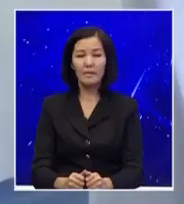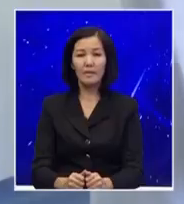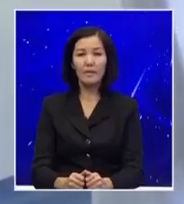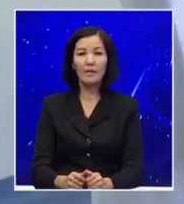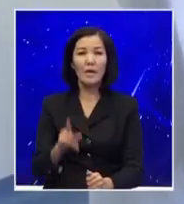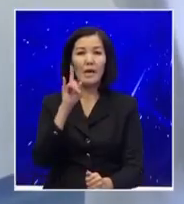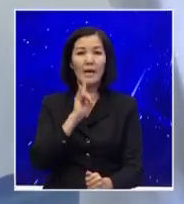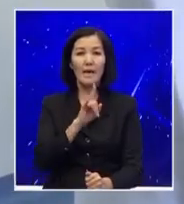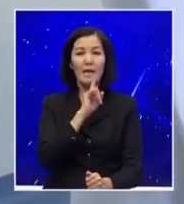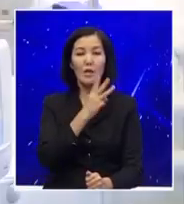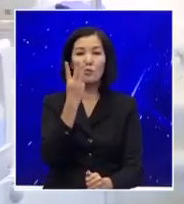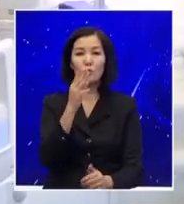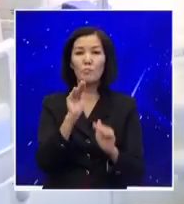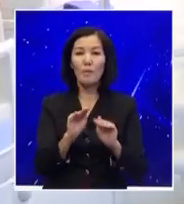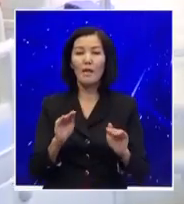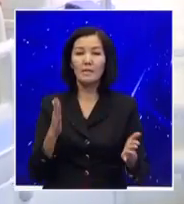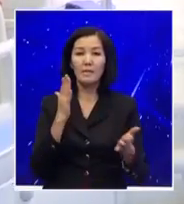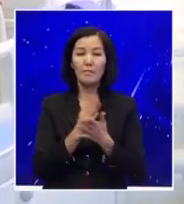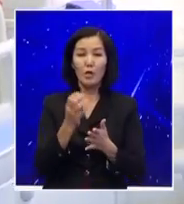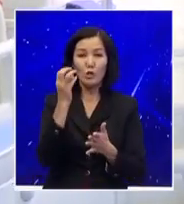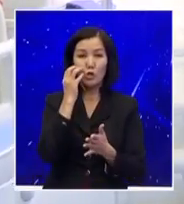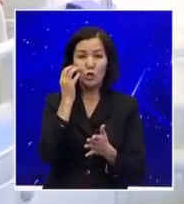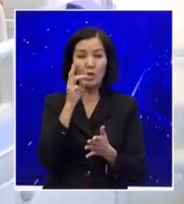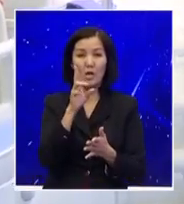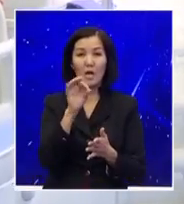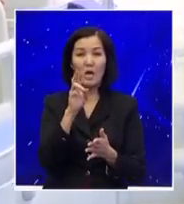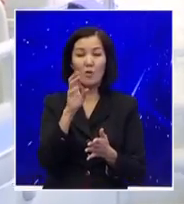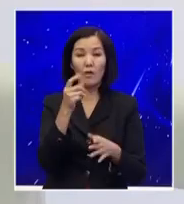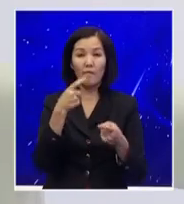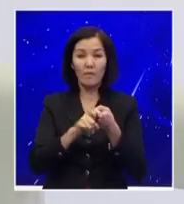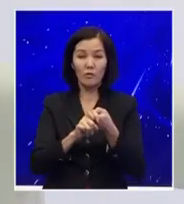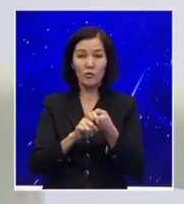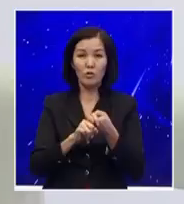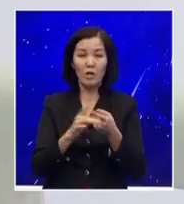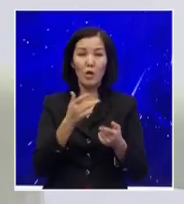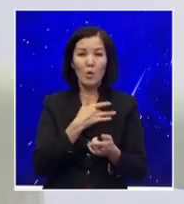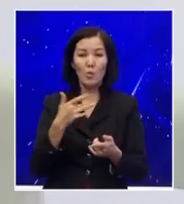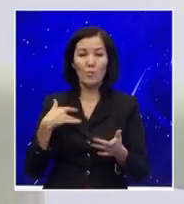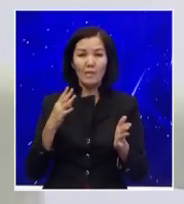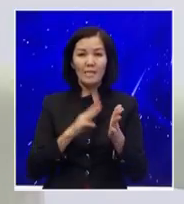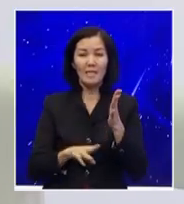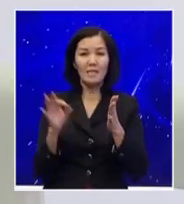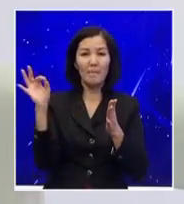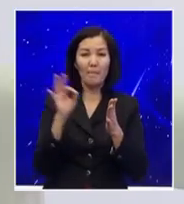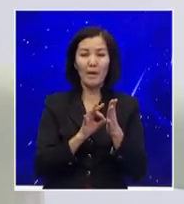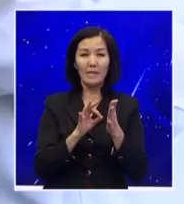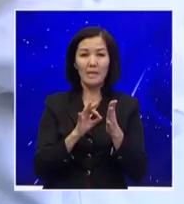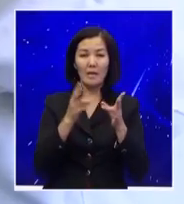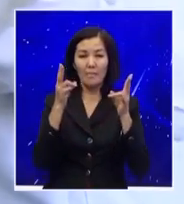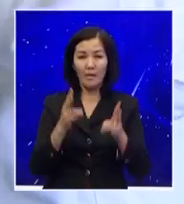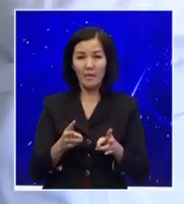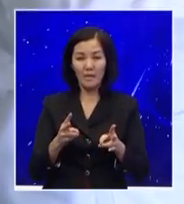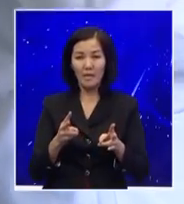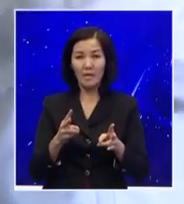Бекеш Мұқатай үш баланың анасы. Ол жүктілік кезінде коронавирусты жұқтырған. Өкпесі 80%-ға зақымданыпты. Текелілік